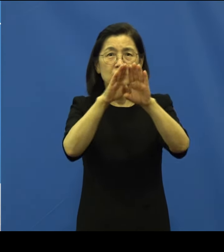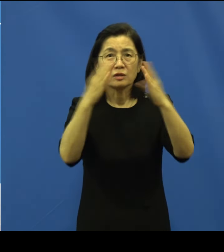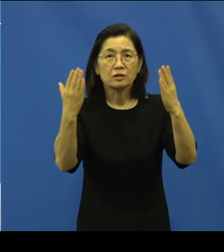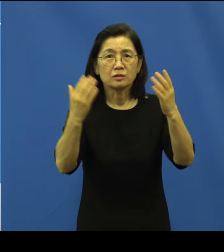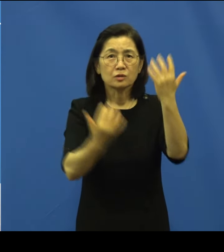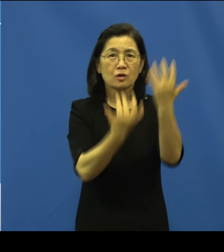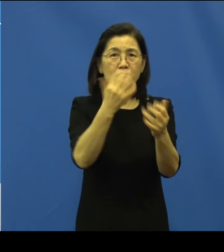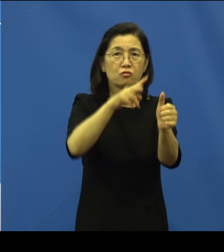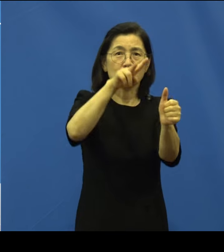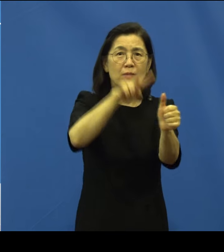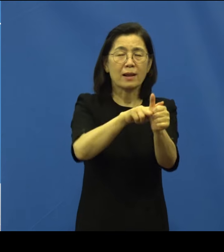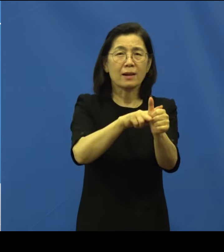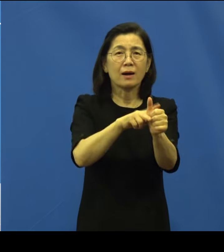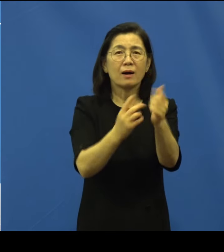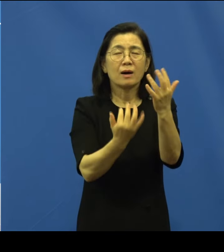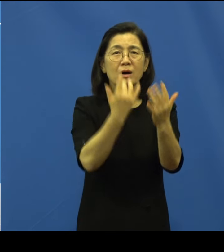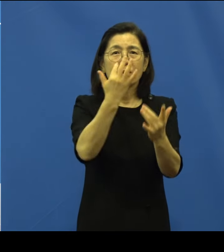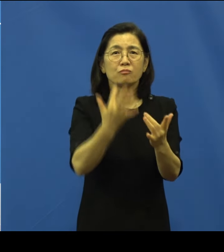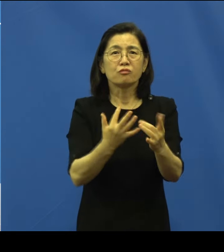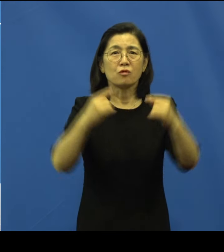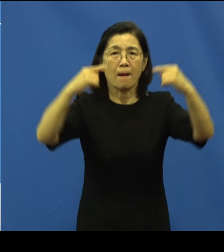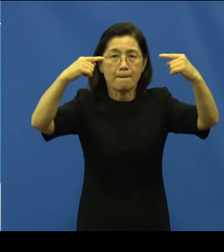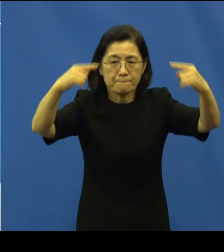산에 가득하여 엘리사를 둘렀다.